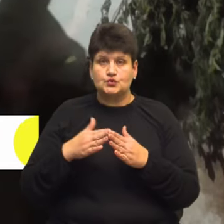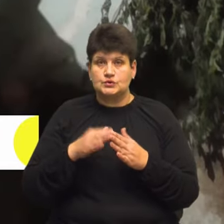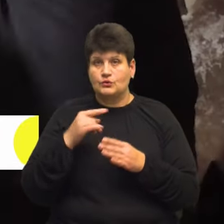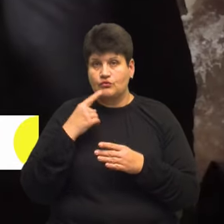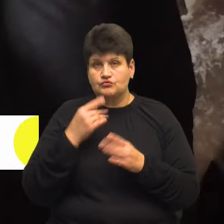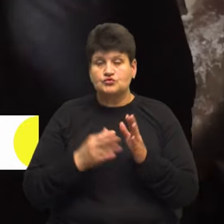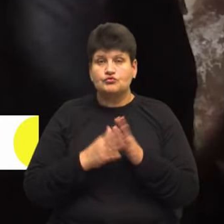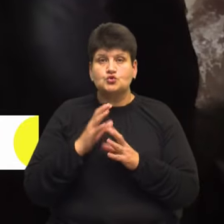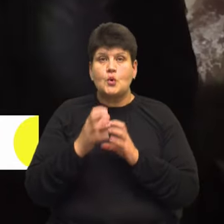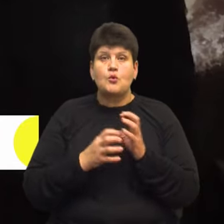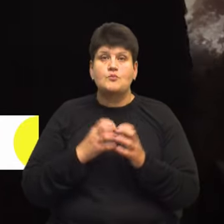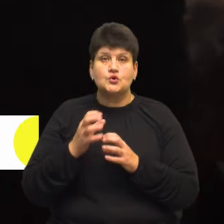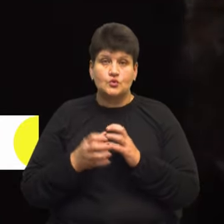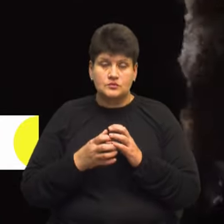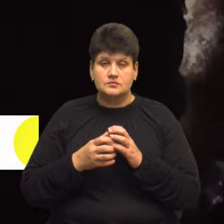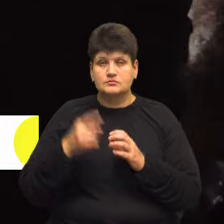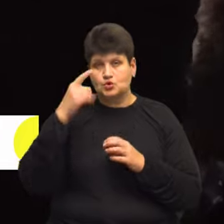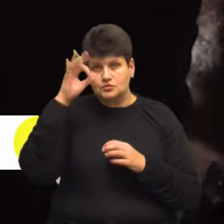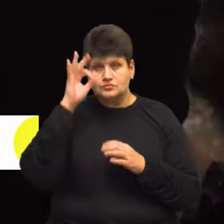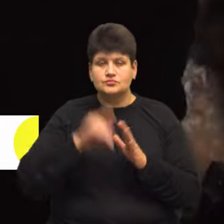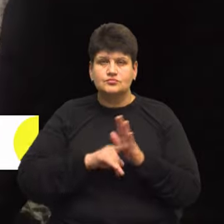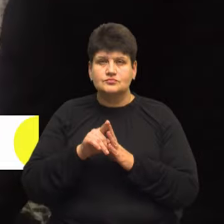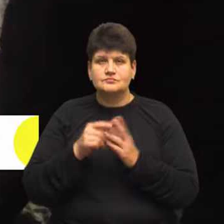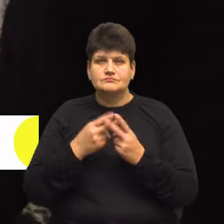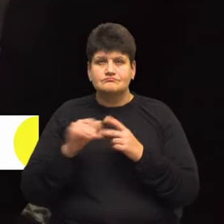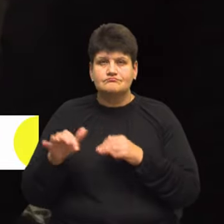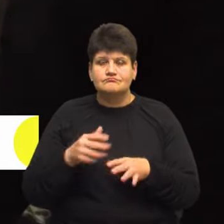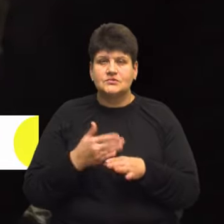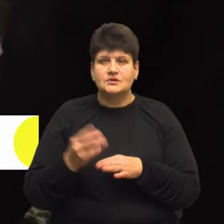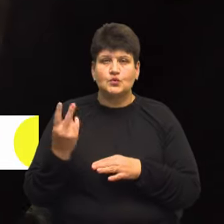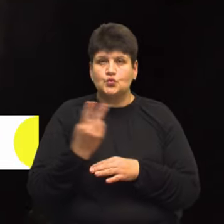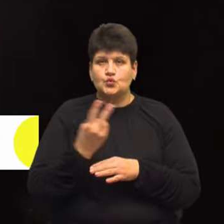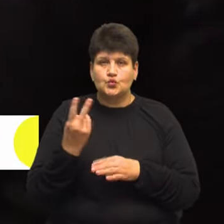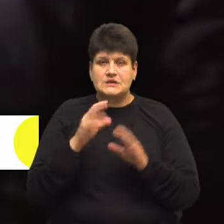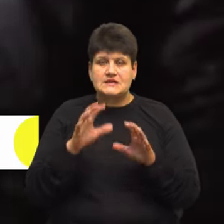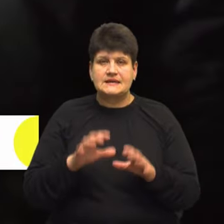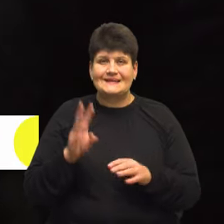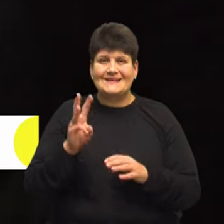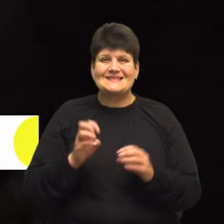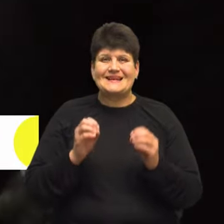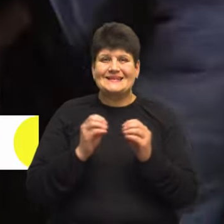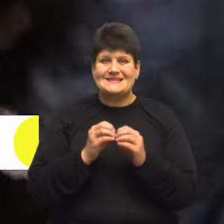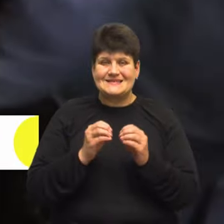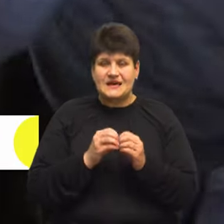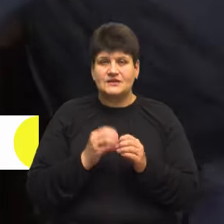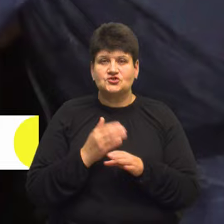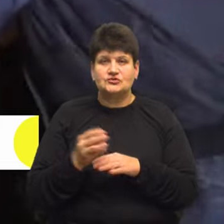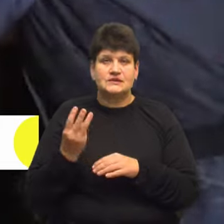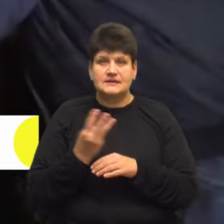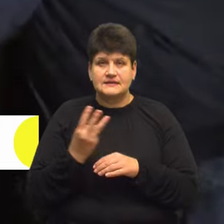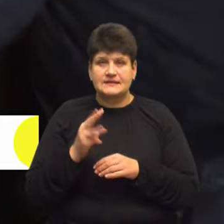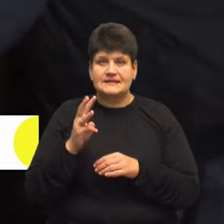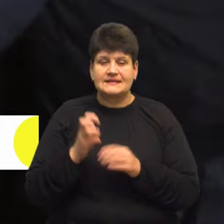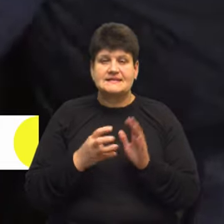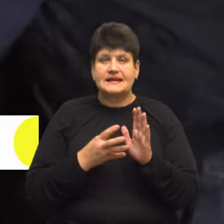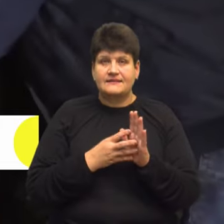вирощує помідори. Правоохоронці розпочали кримінальне провадження за частиною 2 статті 310 та за частиною 3 статті